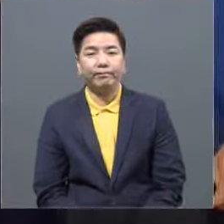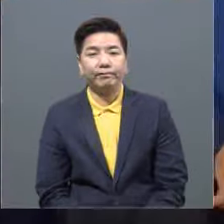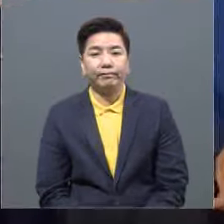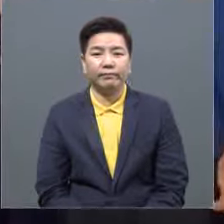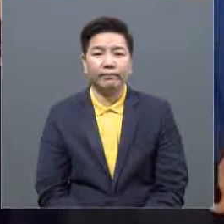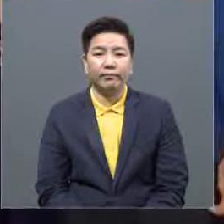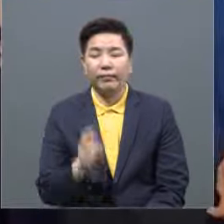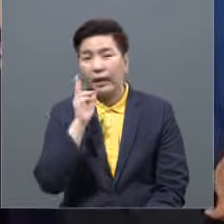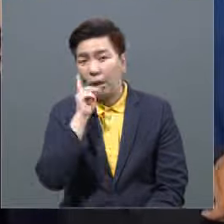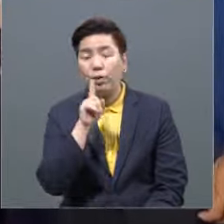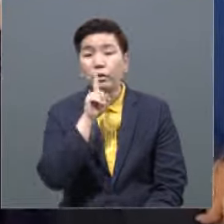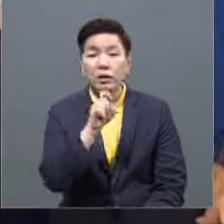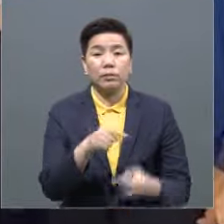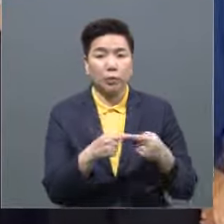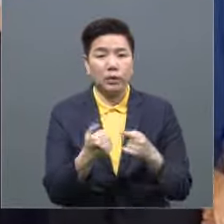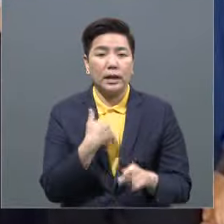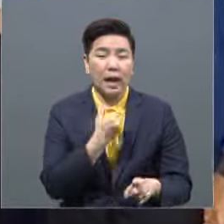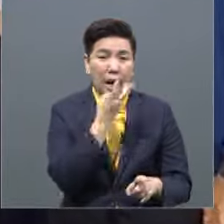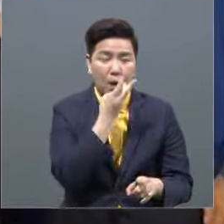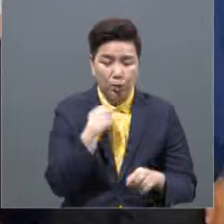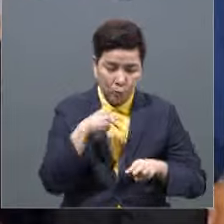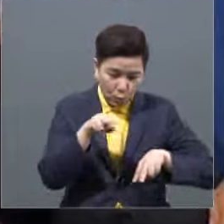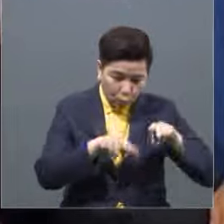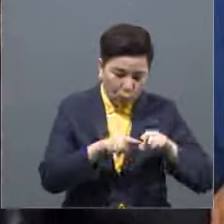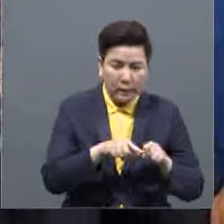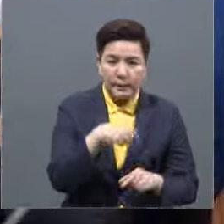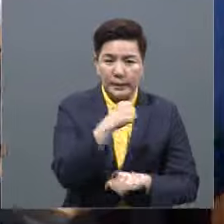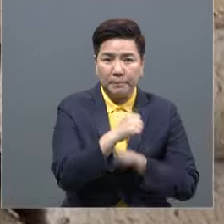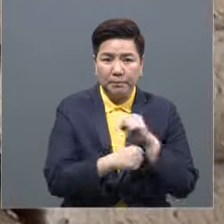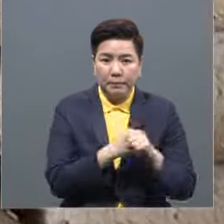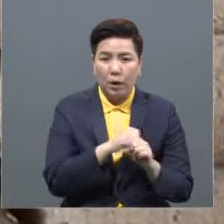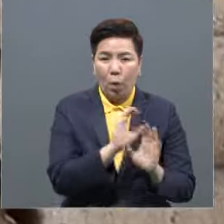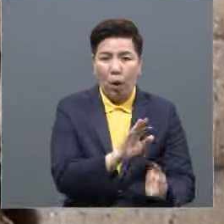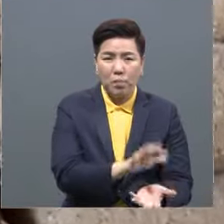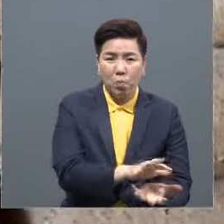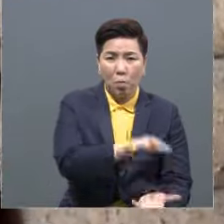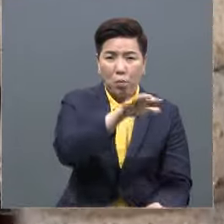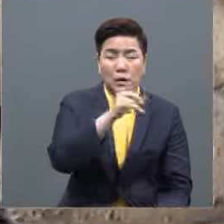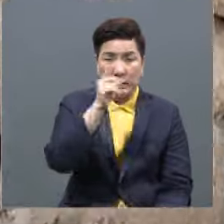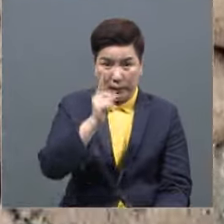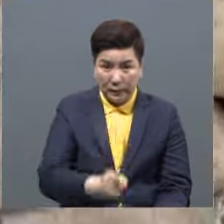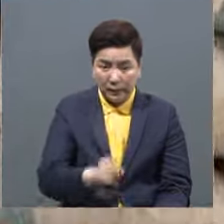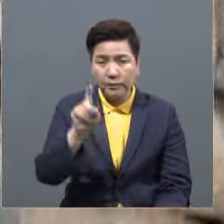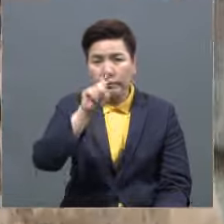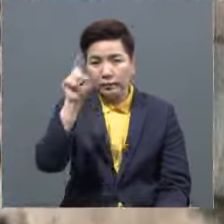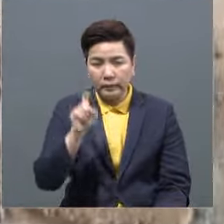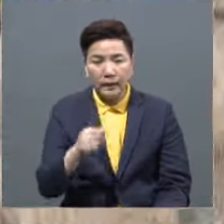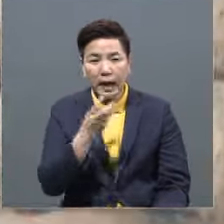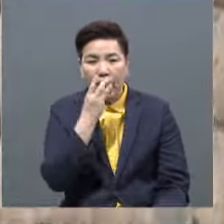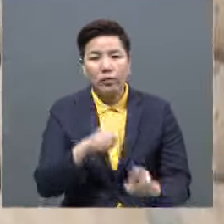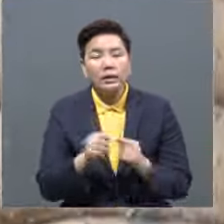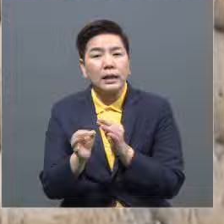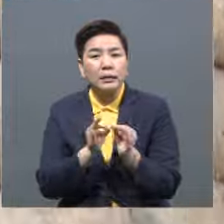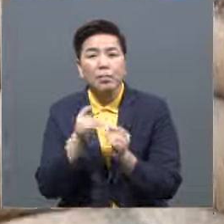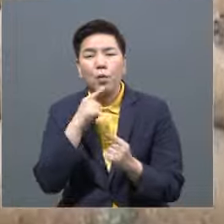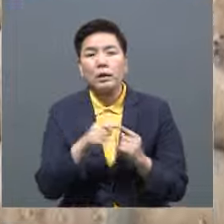สื่อมวลชนถามต่อนะครับว่าตัวอย่างข้าวที่ส่งมาตรวจเนี่ยเป็นข้าว10ปีในโกดังจริงหรือเปล่าครับเรื่องนี้ครับองค์การคลังสินค้าอธิบายว่